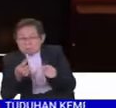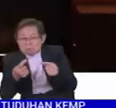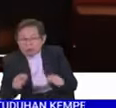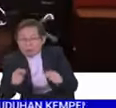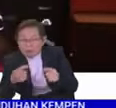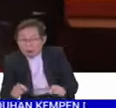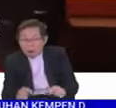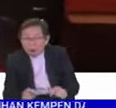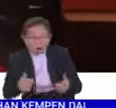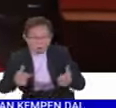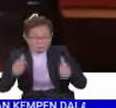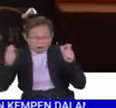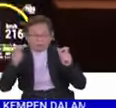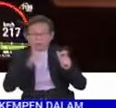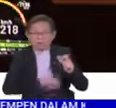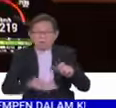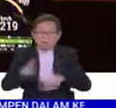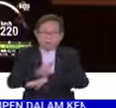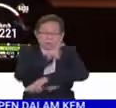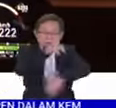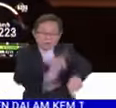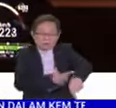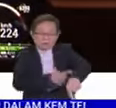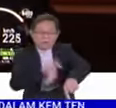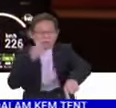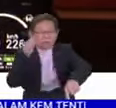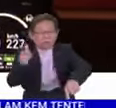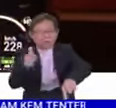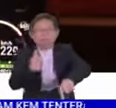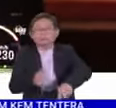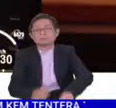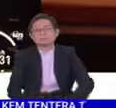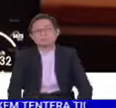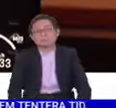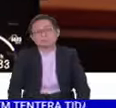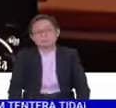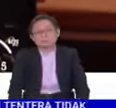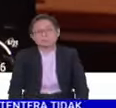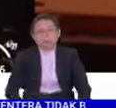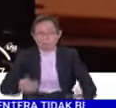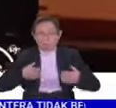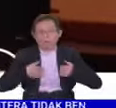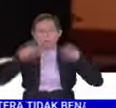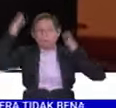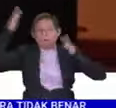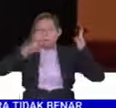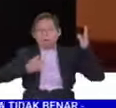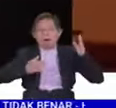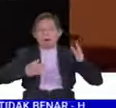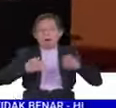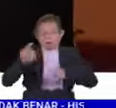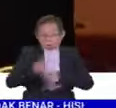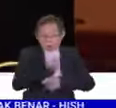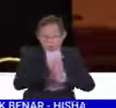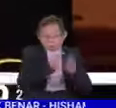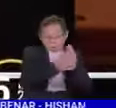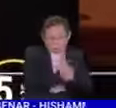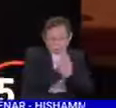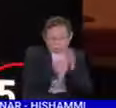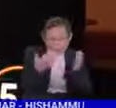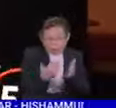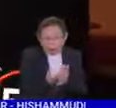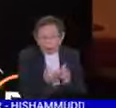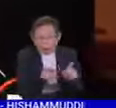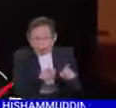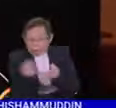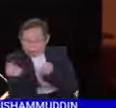grafik yang lebih pantas dan penggunaan timing yang baik. Beliau turut mengakui Malaysia berjaya melahirkan bakat-bakat baru pelumba